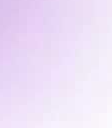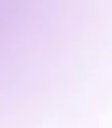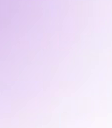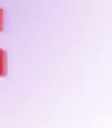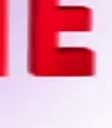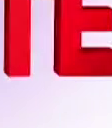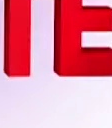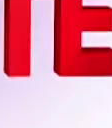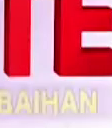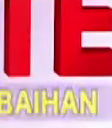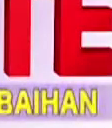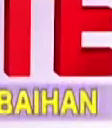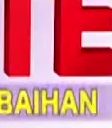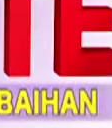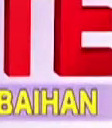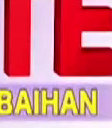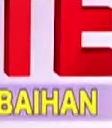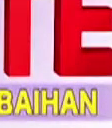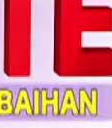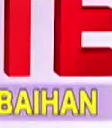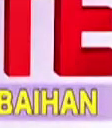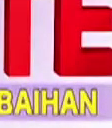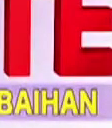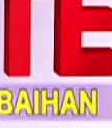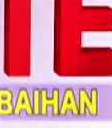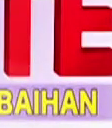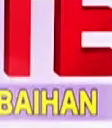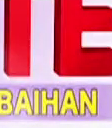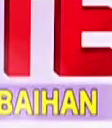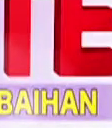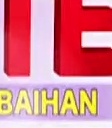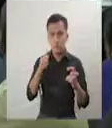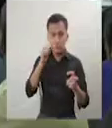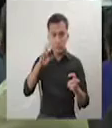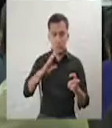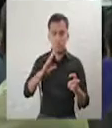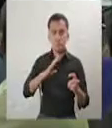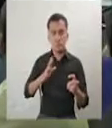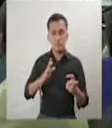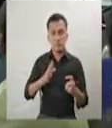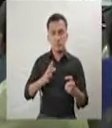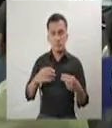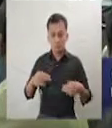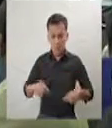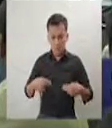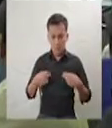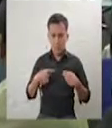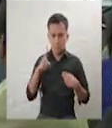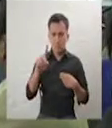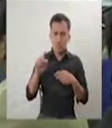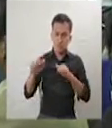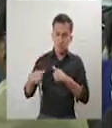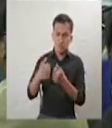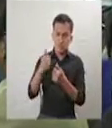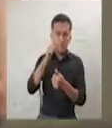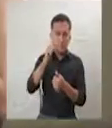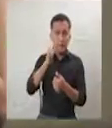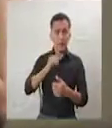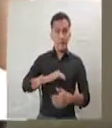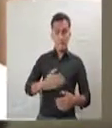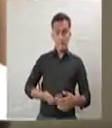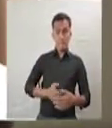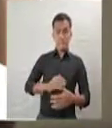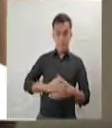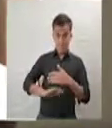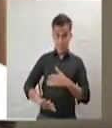Ito ang Pinay Vote Senatorial Forum on Women and Gender Issue. Isa marahil sa pinakahamon sa mga babae ay panganganak.